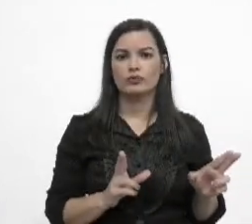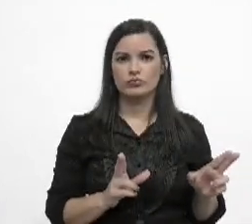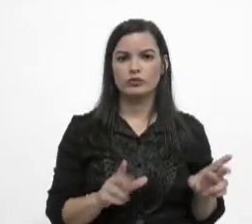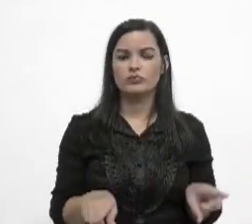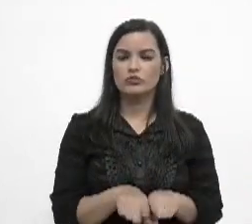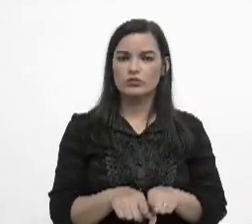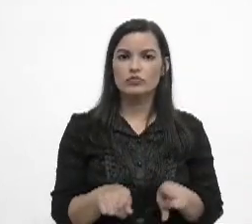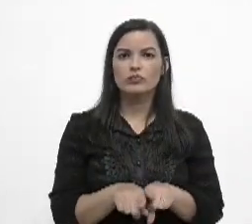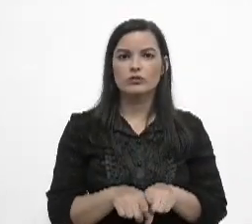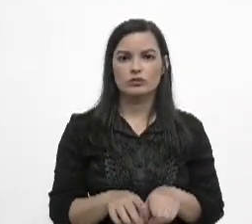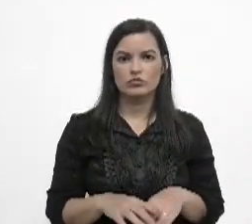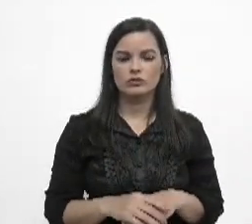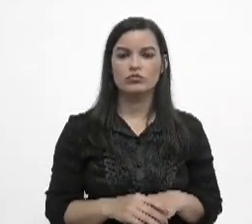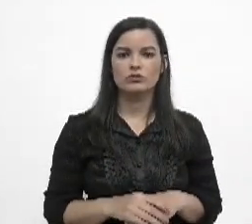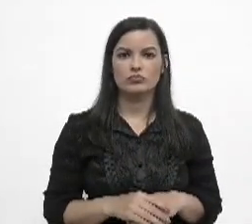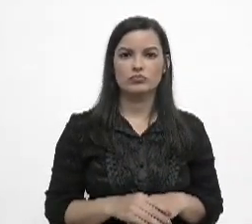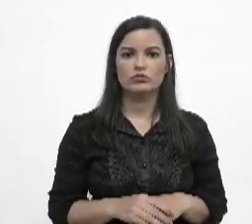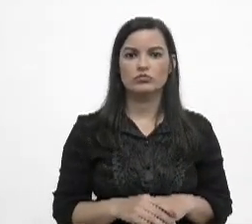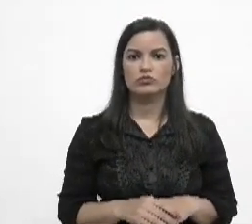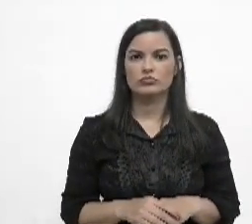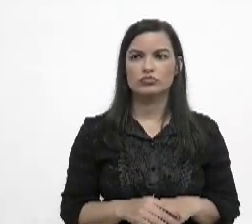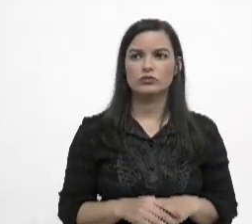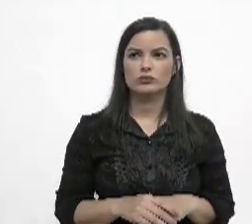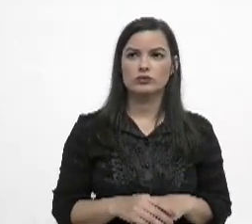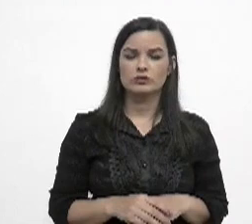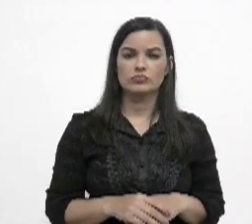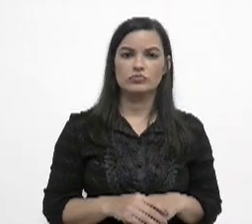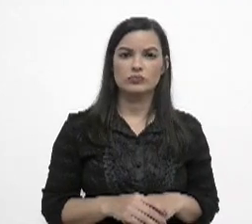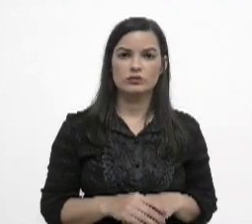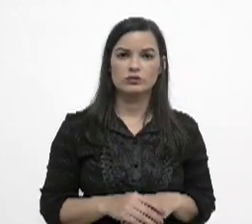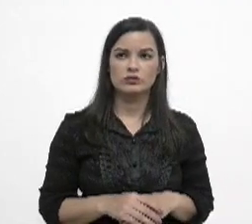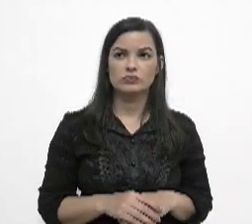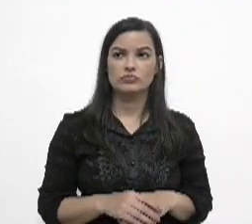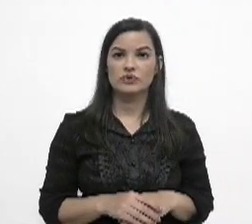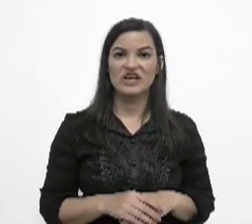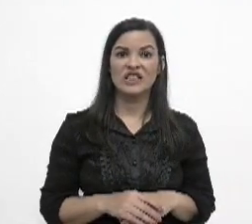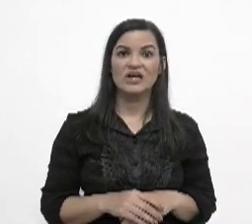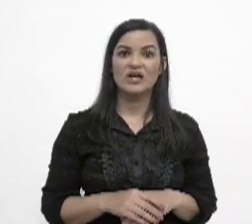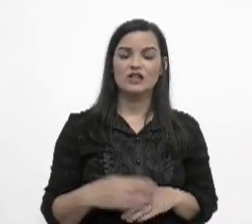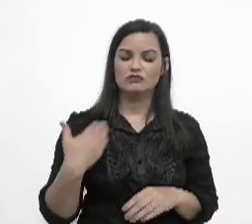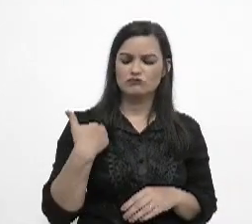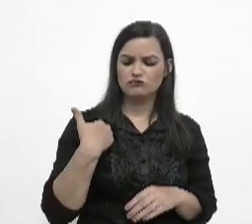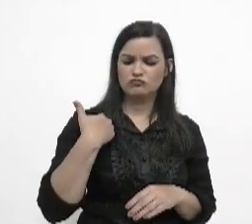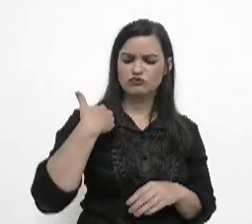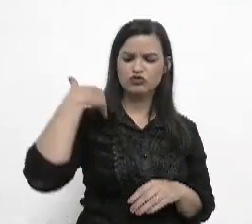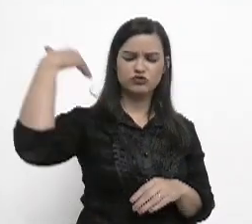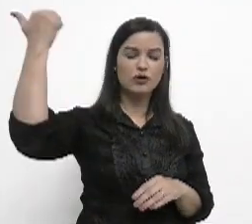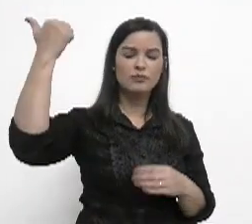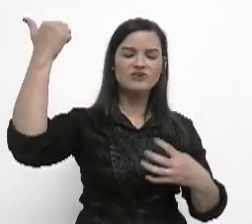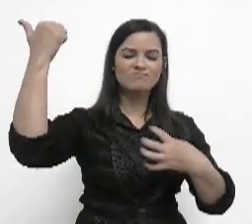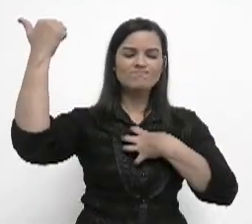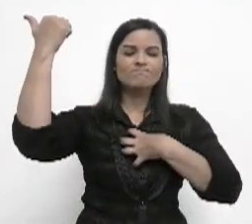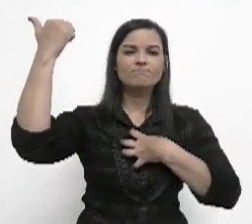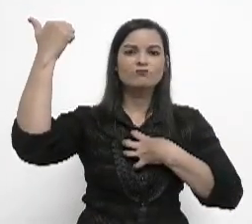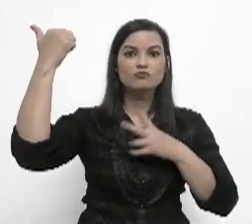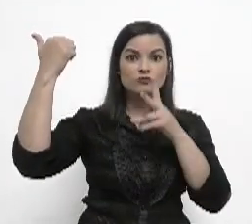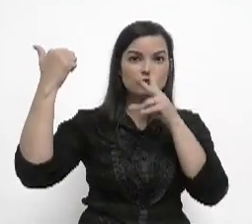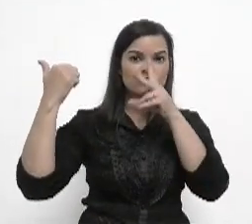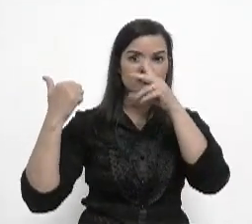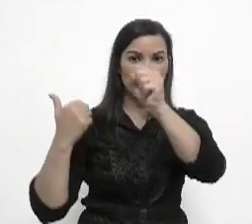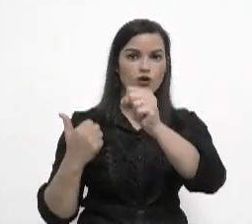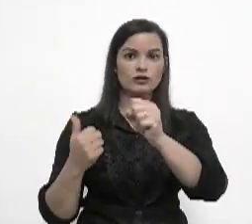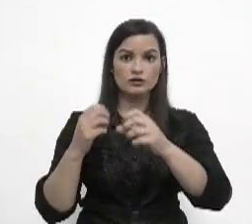다시 부르는 이 놀라운 은혜가 있기를 E que assim 축복합니다. novamente o chamado de Deus possa estar mais fortemente presente em nossas vidas.